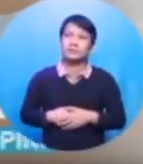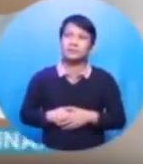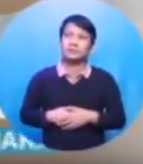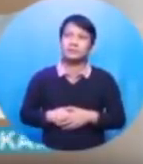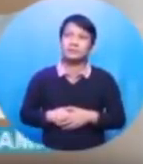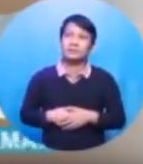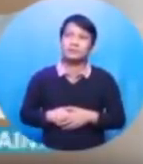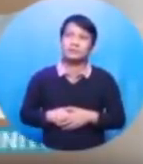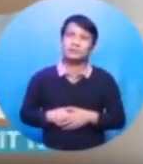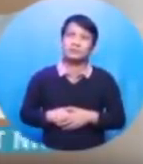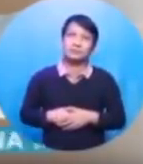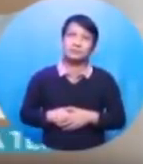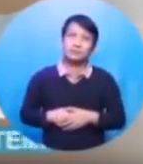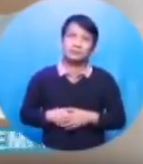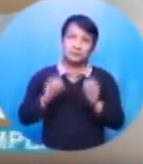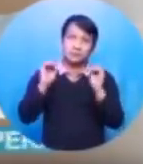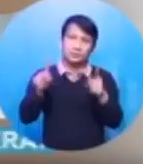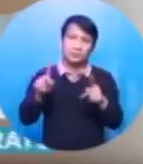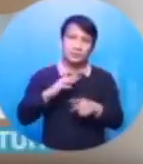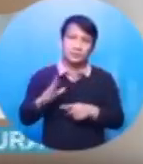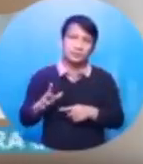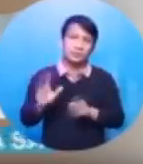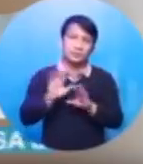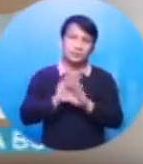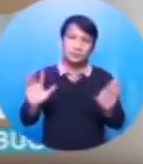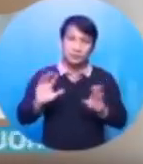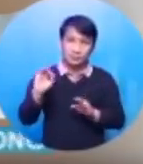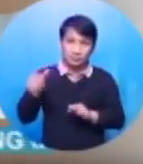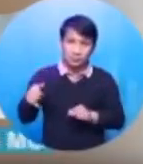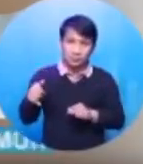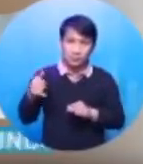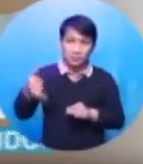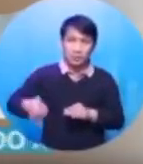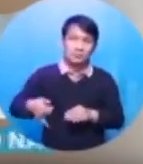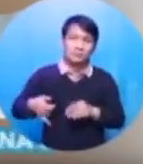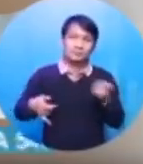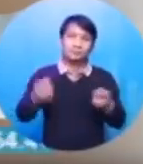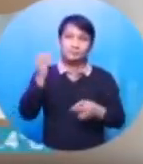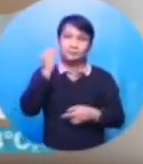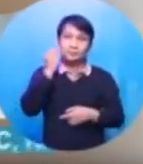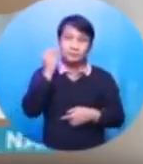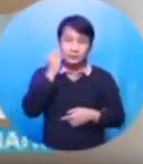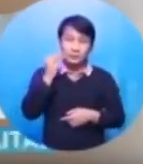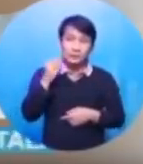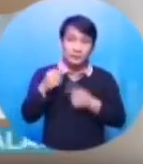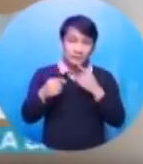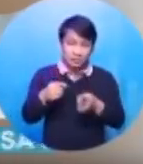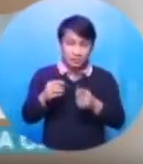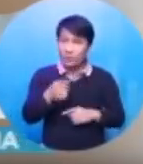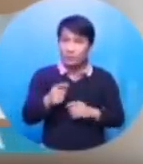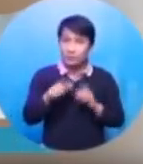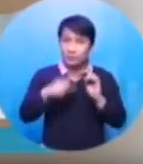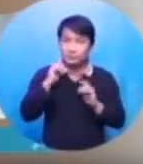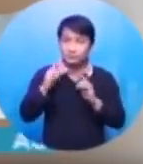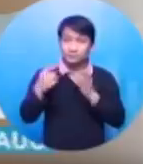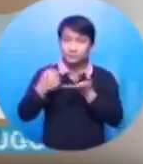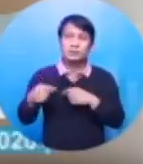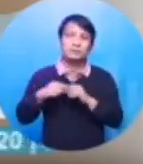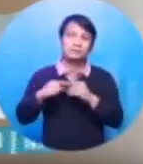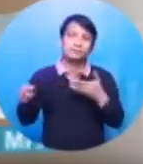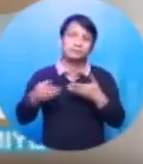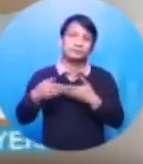yung kamag-anak. Sir, okay dito na sa Bulacan, okay wala na po. Huwag iba po ang telepono. Kakausapin kayo ni Odette para yung mga detalye na sabi